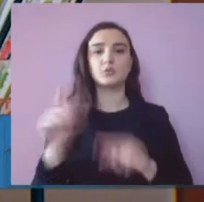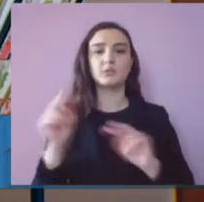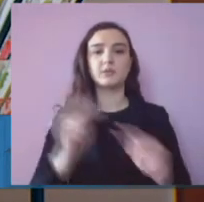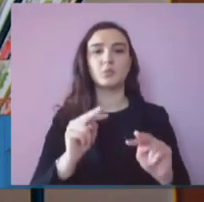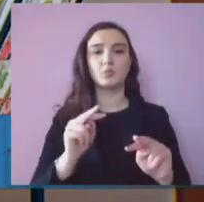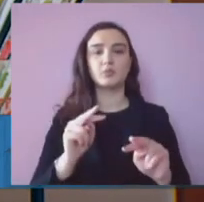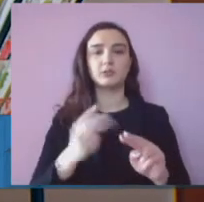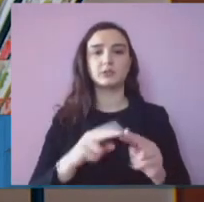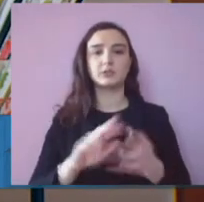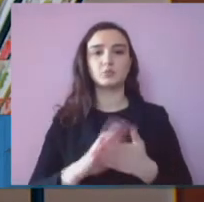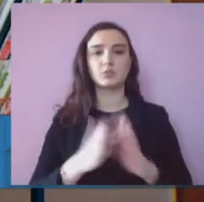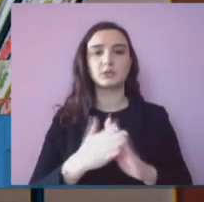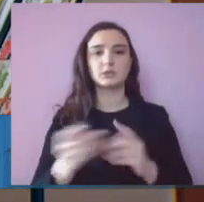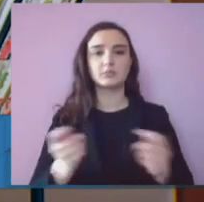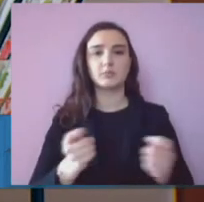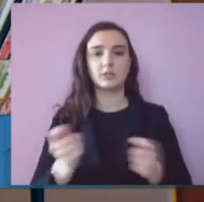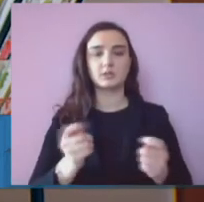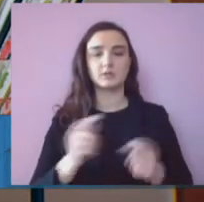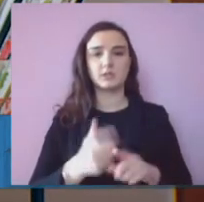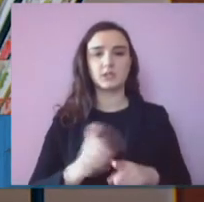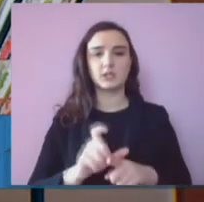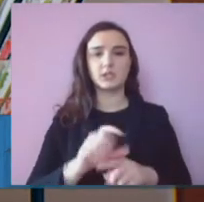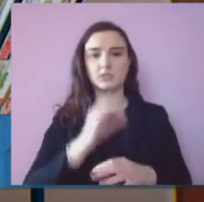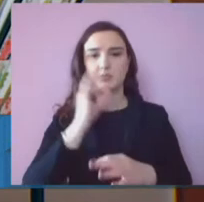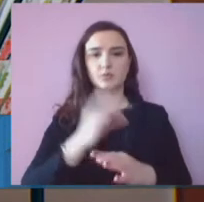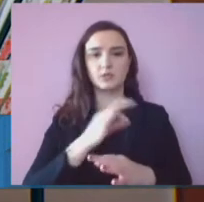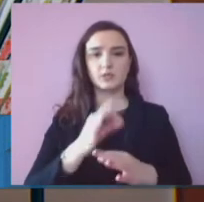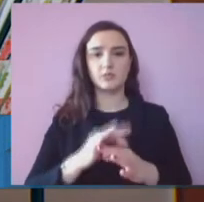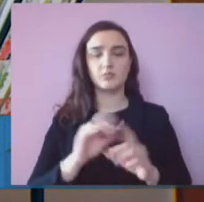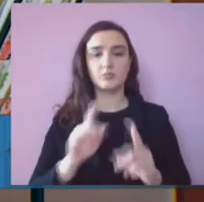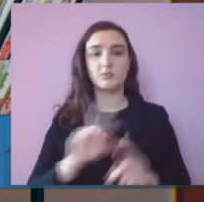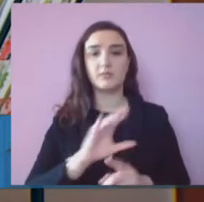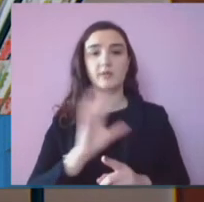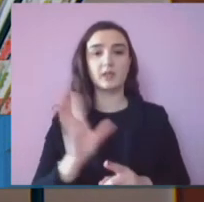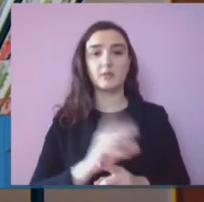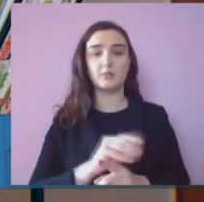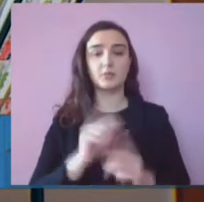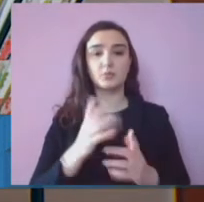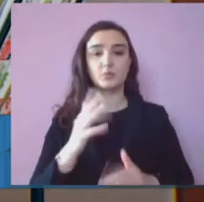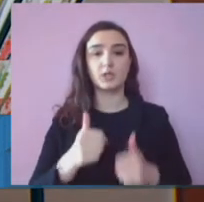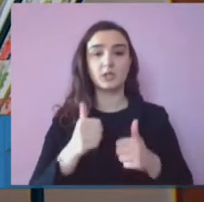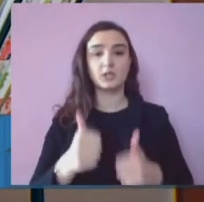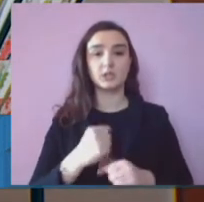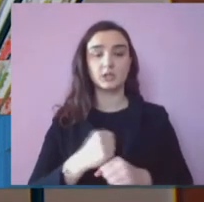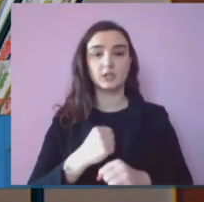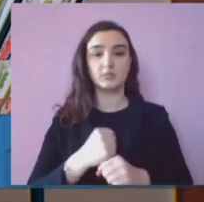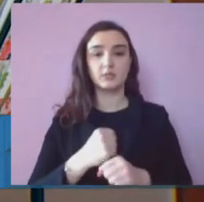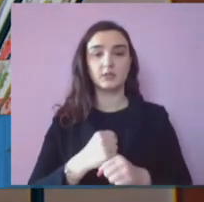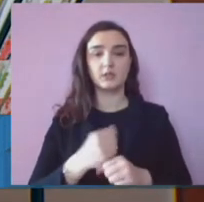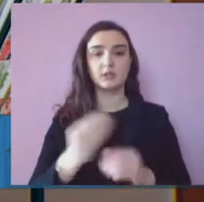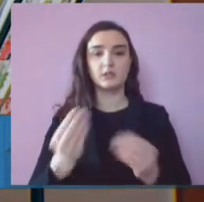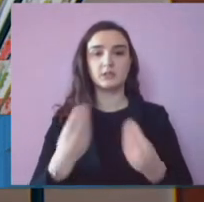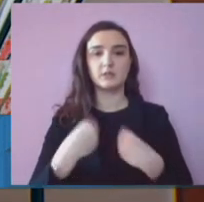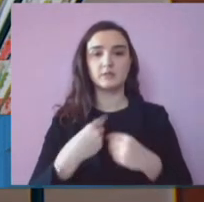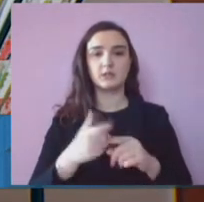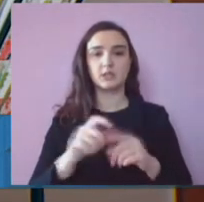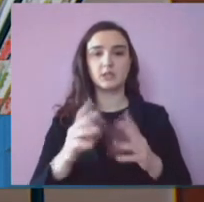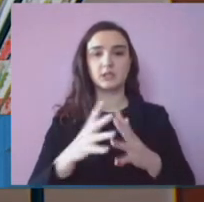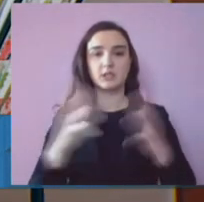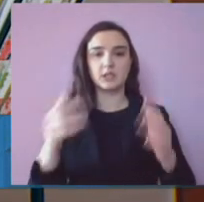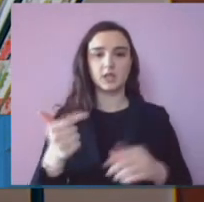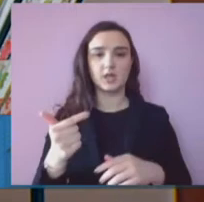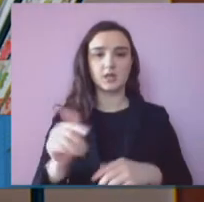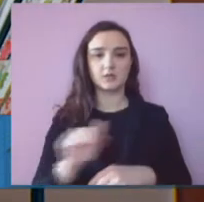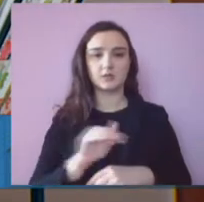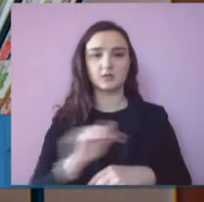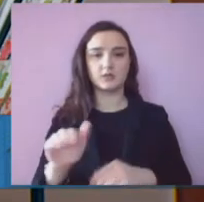სიტუაციის მართვა ძალიან საპასუხისმგებლო, მაგრამ ეს ყველაფერი თუ კარგად ხორციელდება, იძლევა ძალიან დიდ გარანტიას